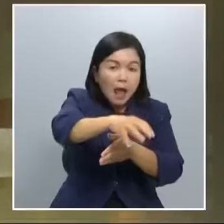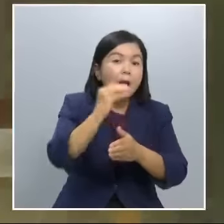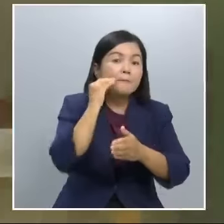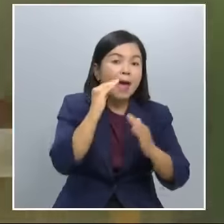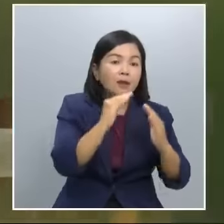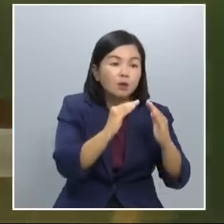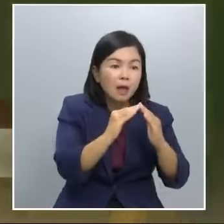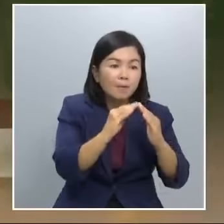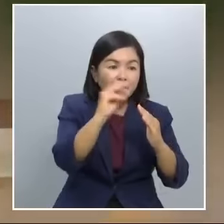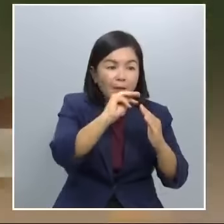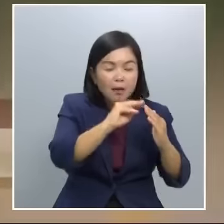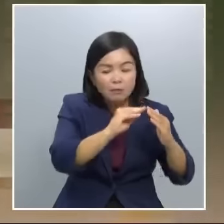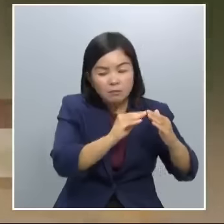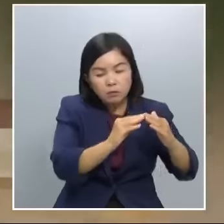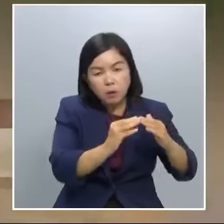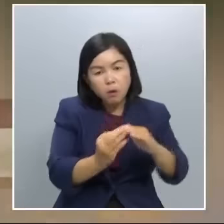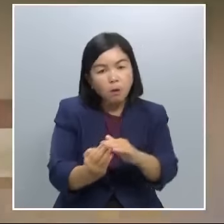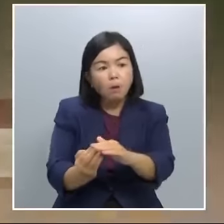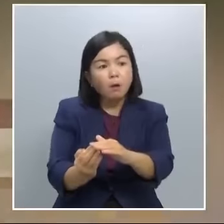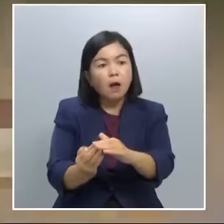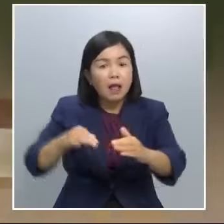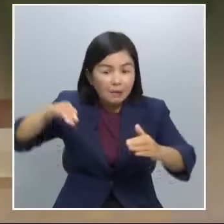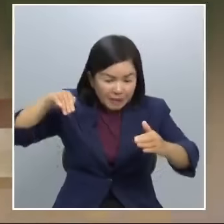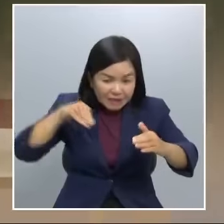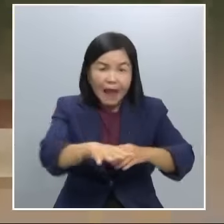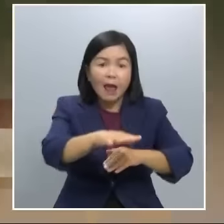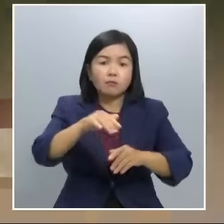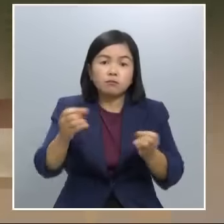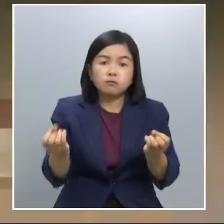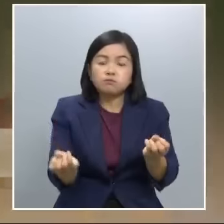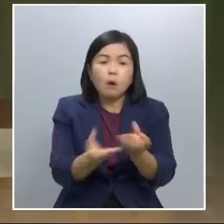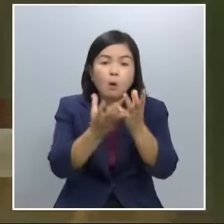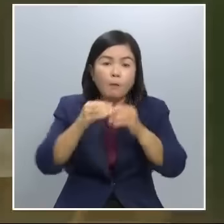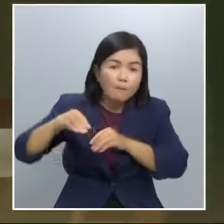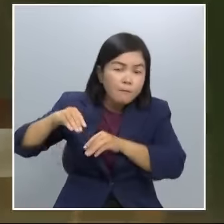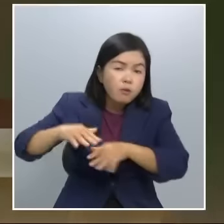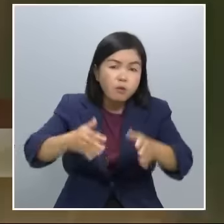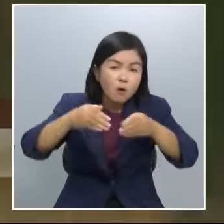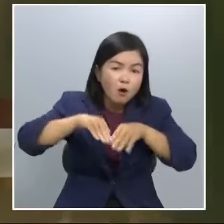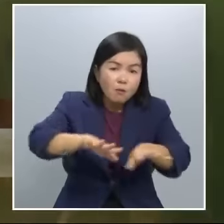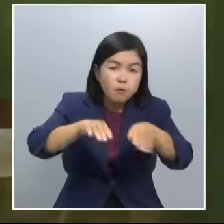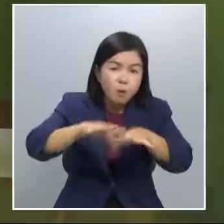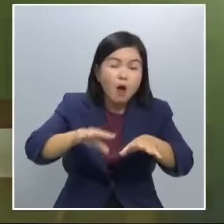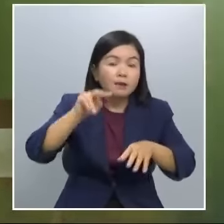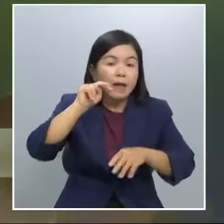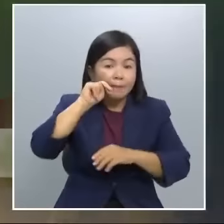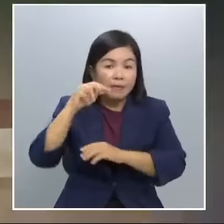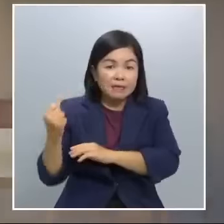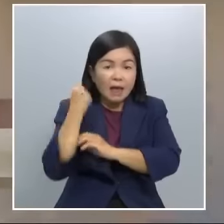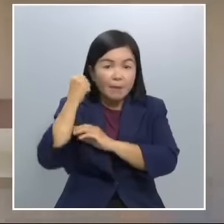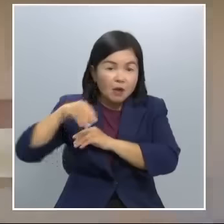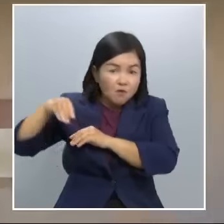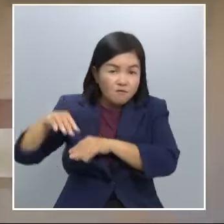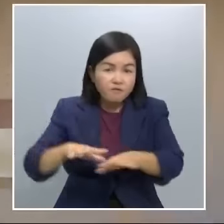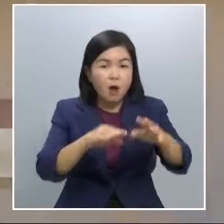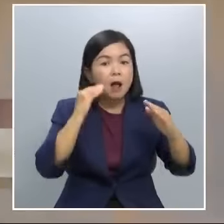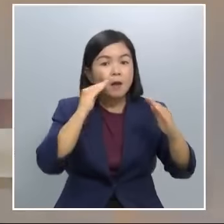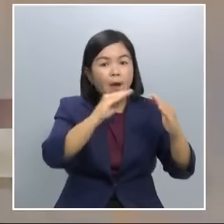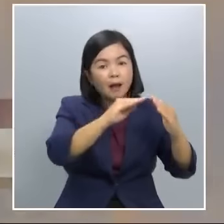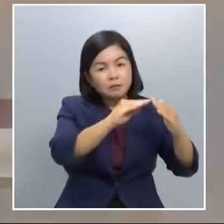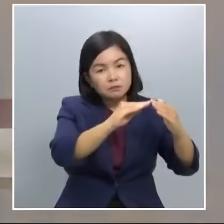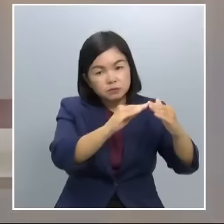หละบ้านเนี่ยติดอยู่กับช่องที่ผนังกั้นน้ำแม่น้ำขาดพอดีมวลน้ำแม่น้ำยมซัดบ้านจนเอ็นล